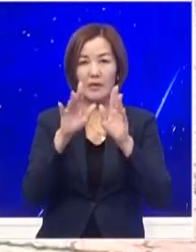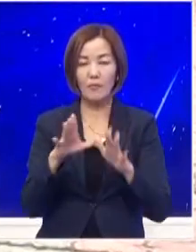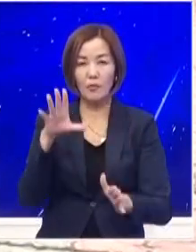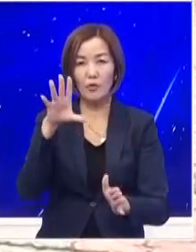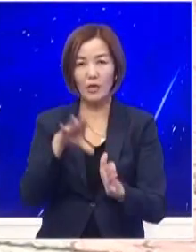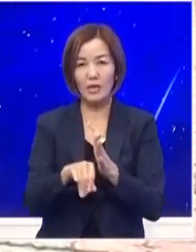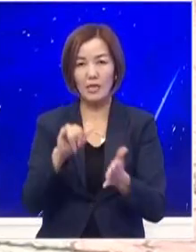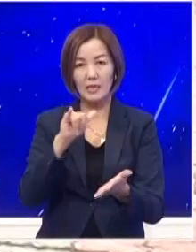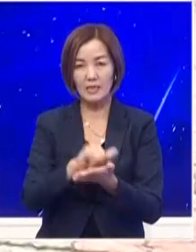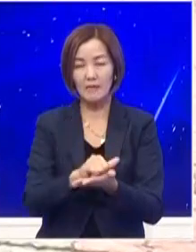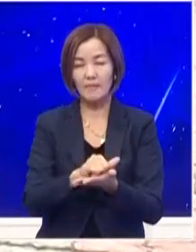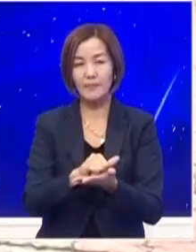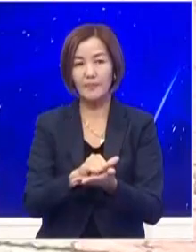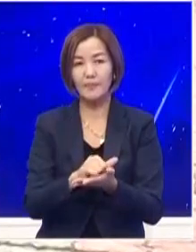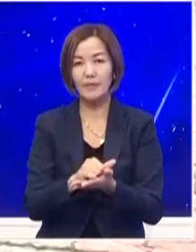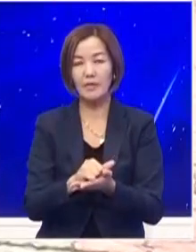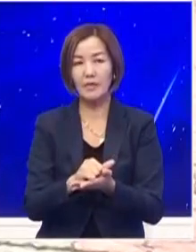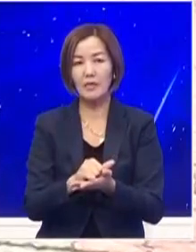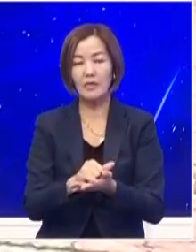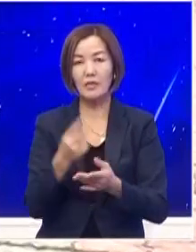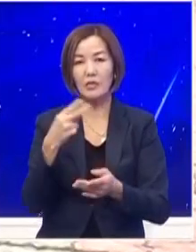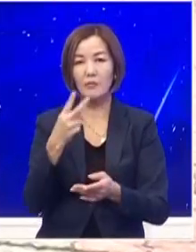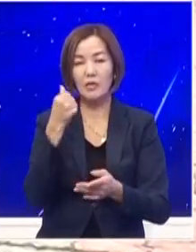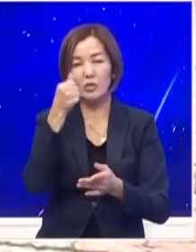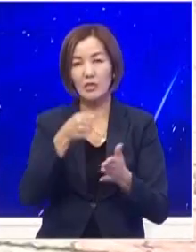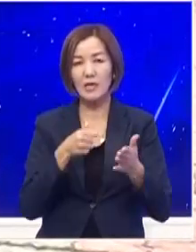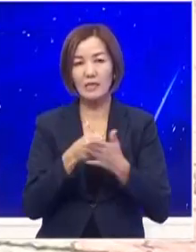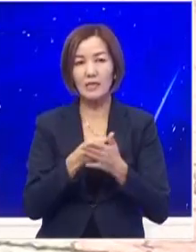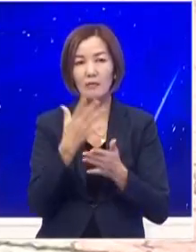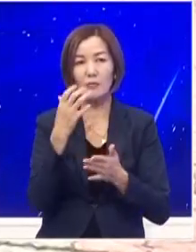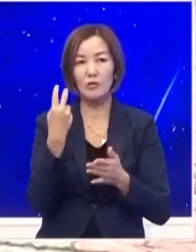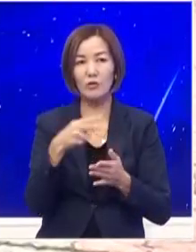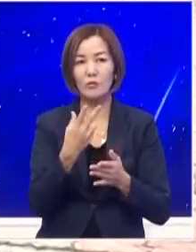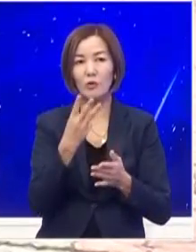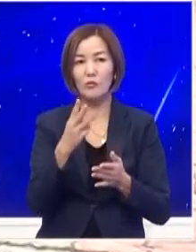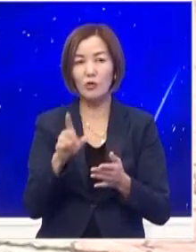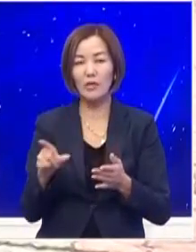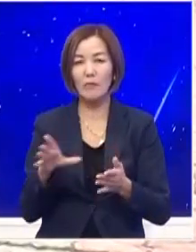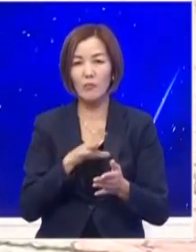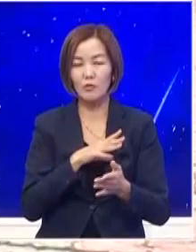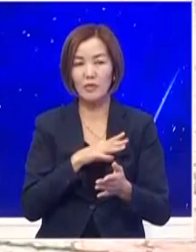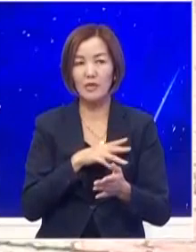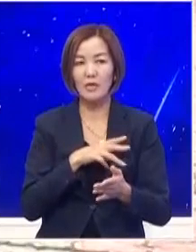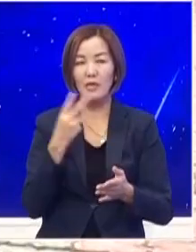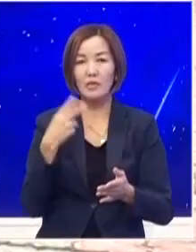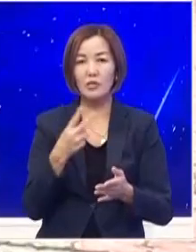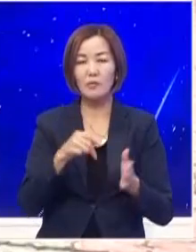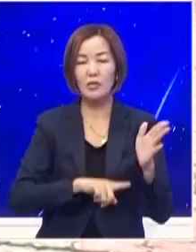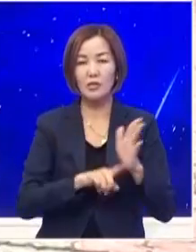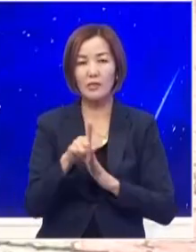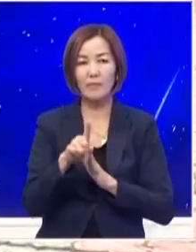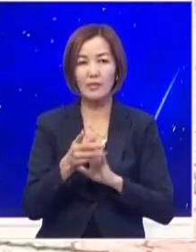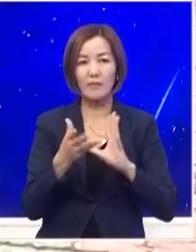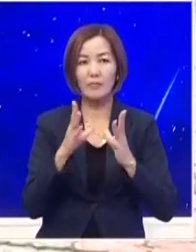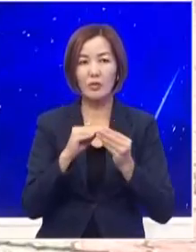енгізіліп, сол 2022 жылға дейін 523 адам болса, сол 2022-ден бері базаға,